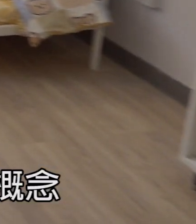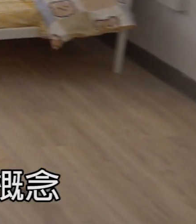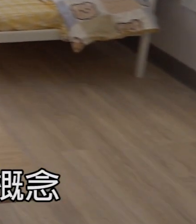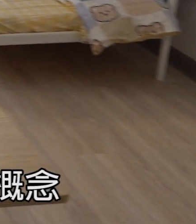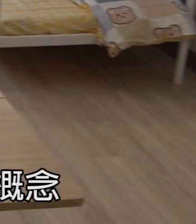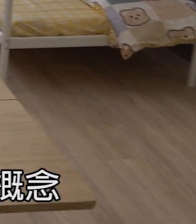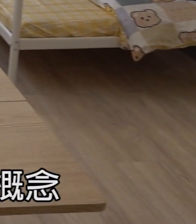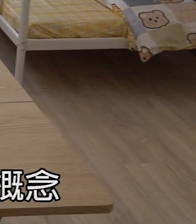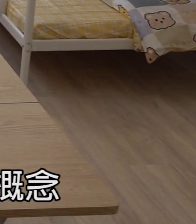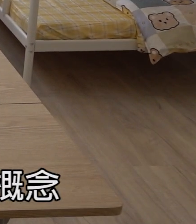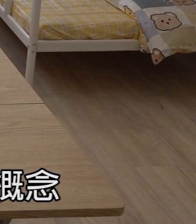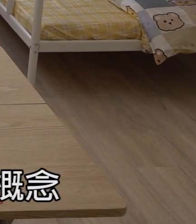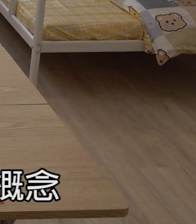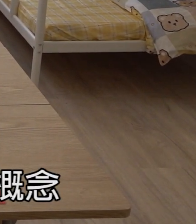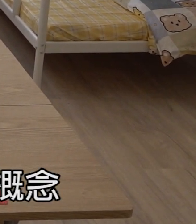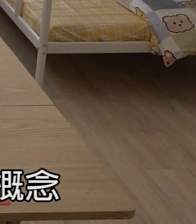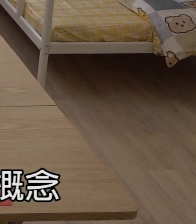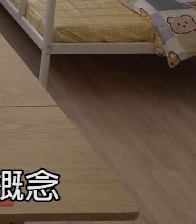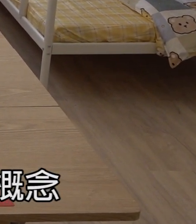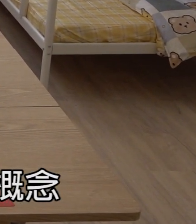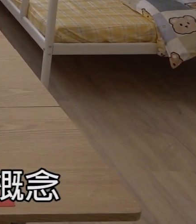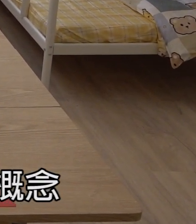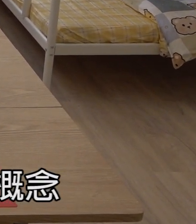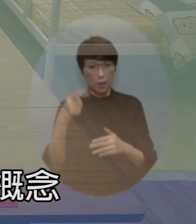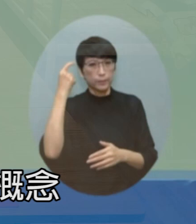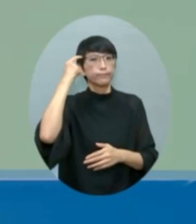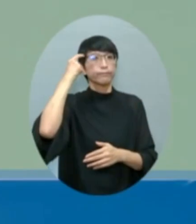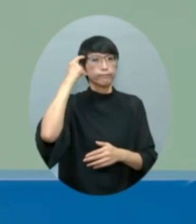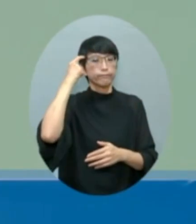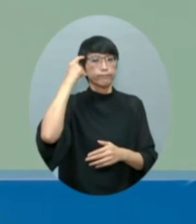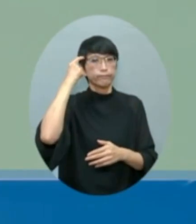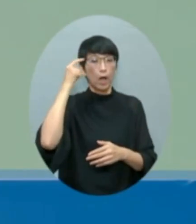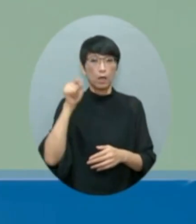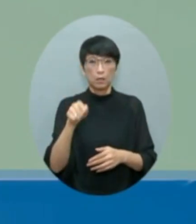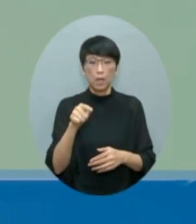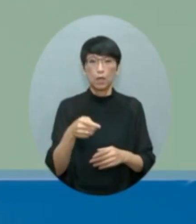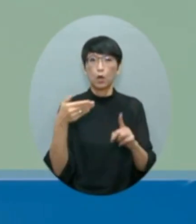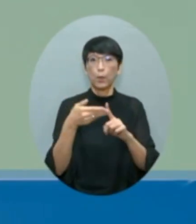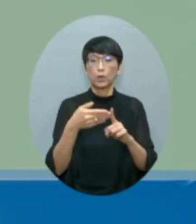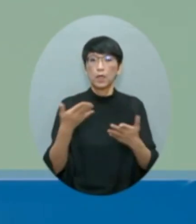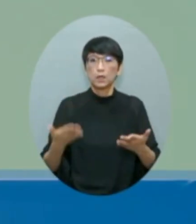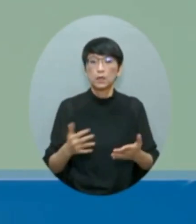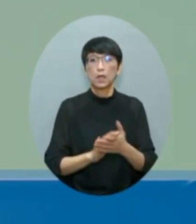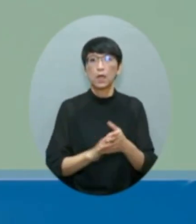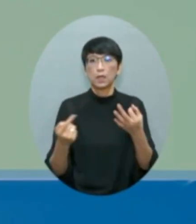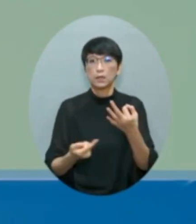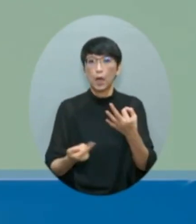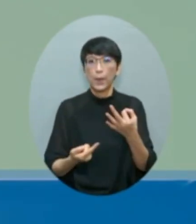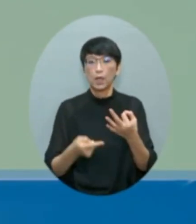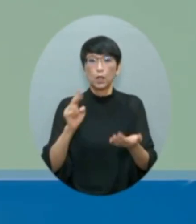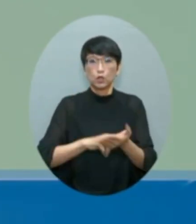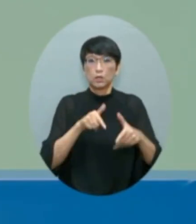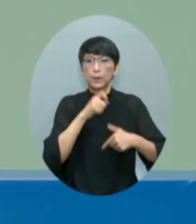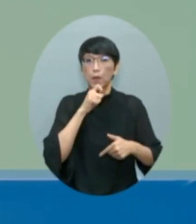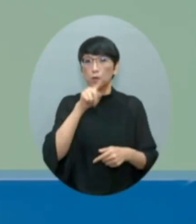想，所以就有呢個簡約公屋呢個概念走出嚟嘅。簡約公屋咧，而家我哋起30,000個，點解有信心咧？